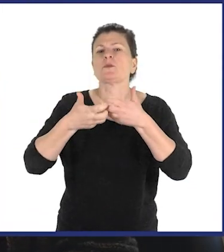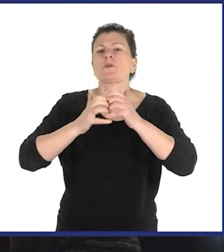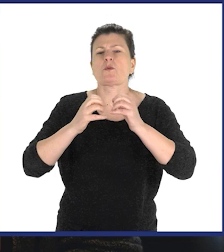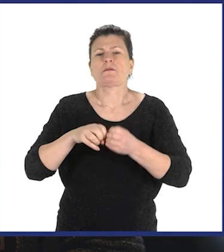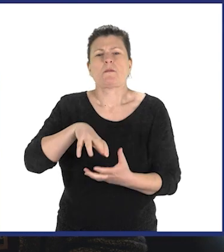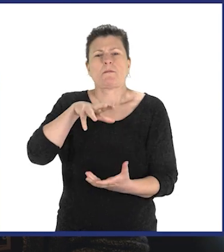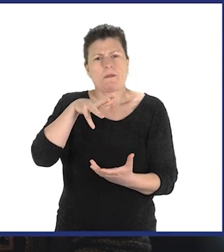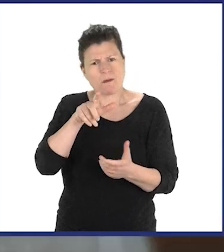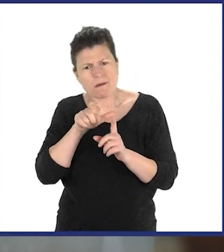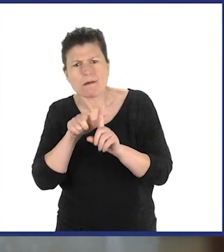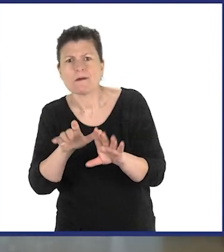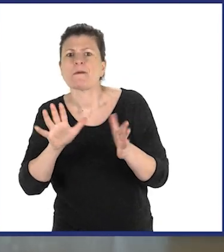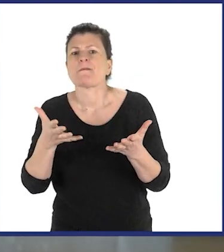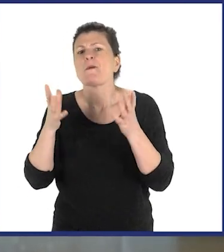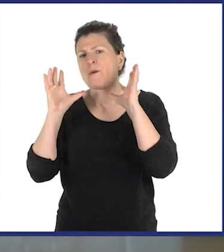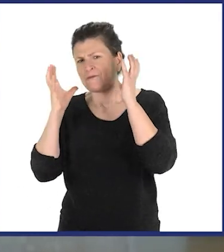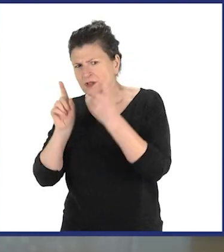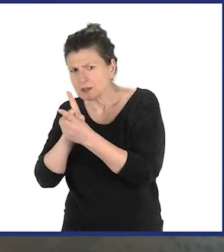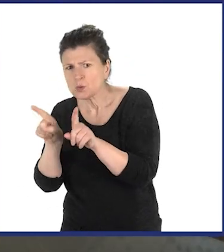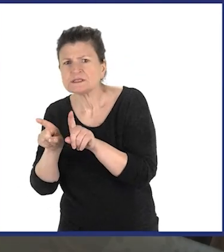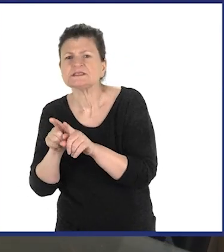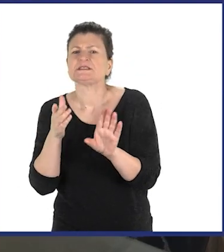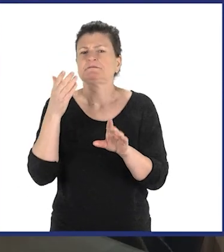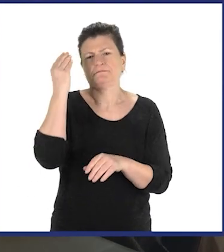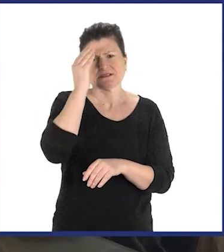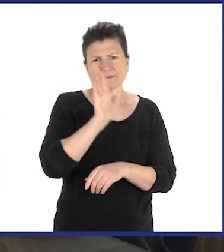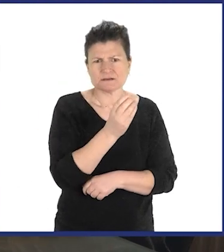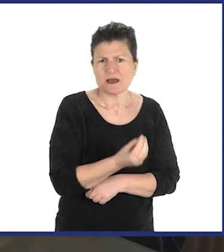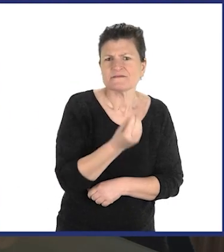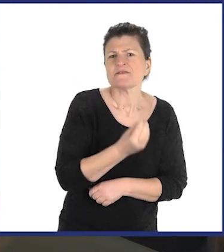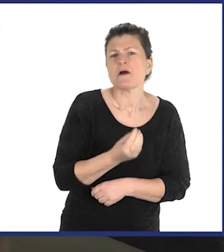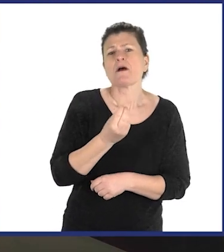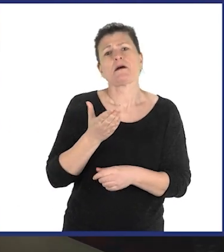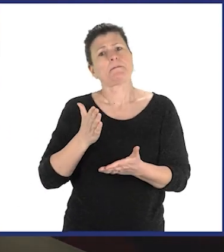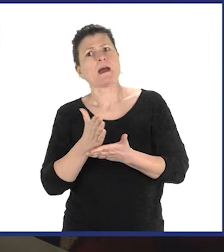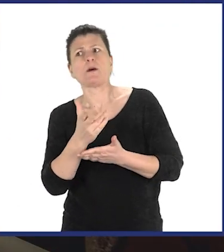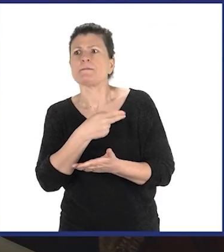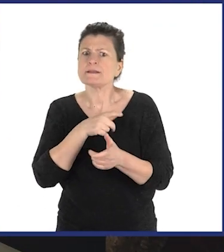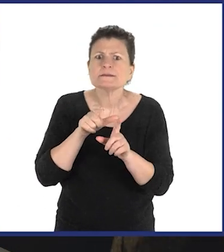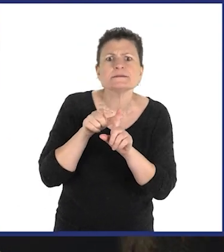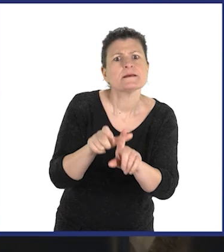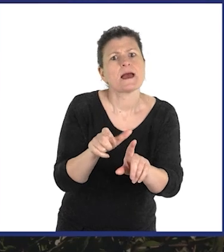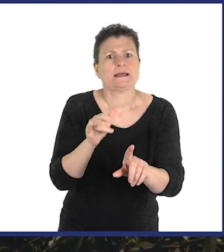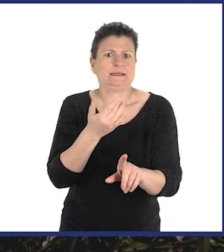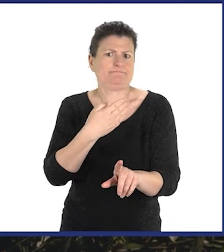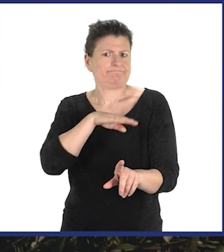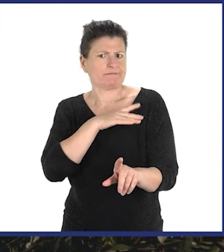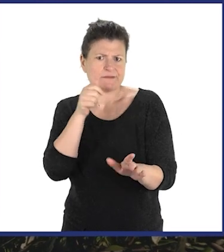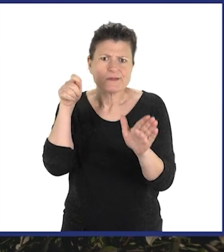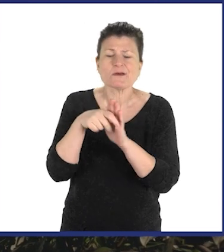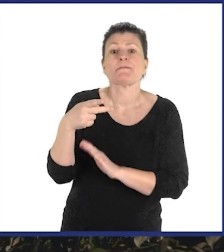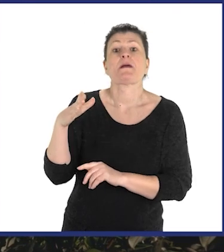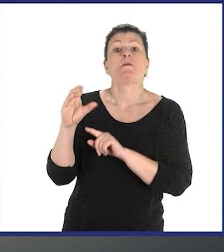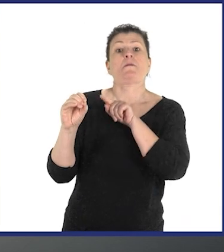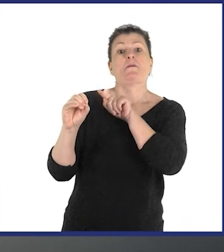ces troubles du neurodéveloppement, il voit aussi une orthophoniste et un pédopsychiatre. Un parcours médical organisé et assumé financièrement